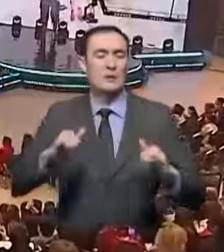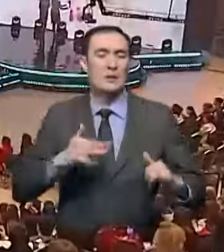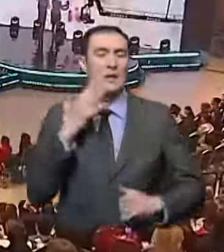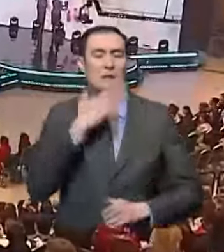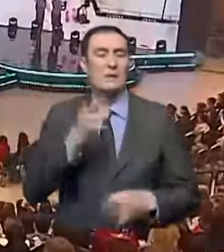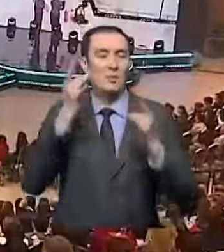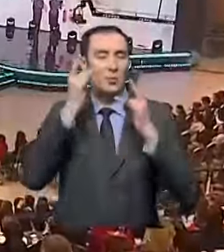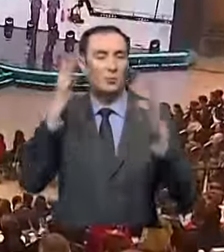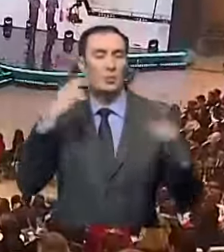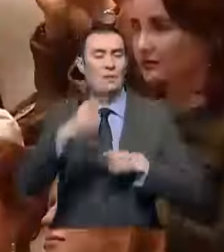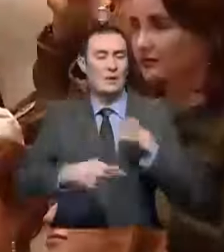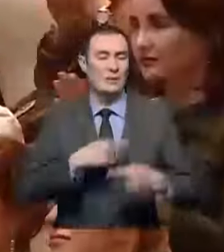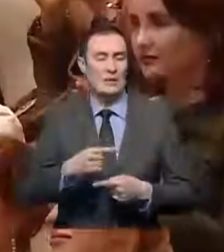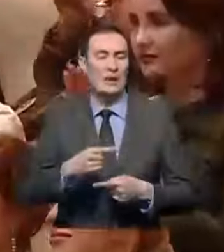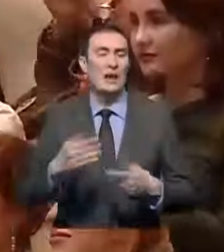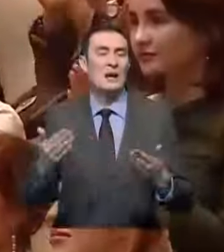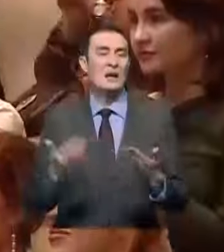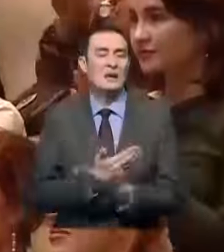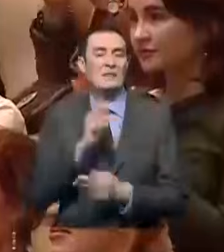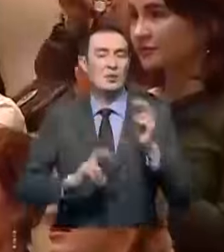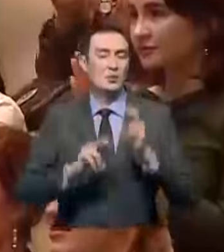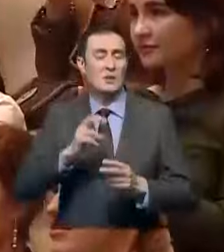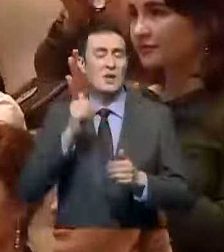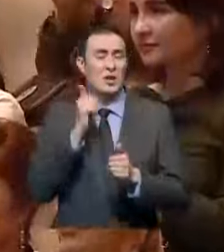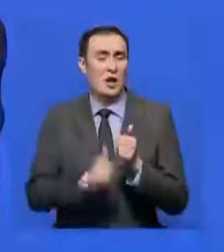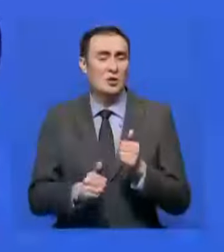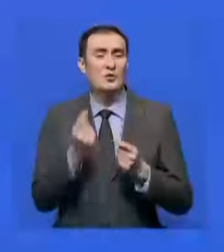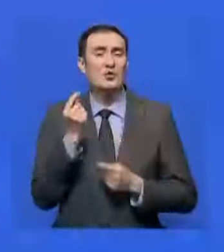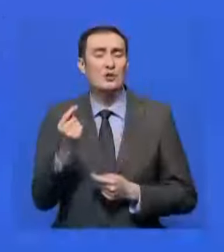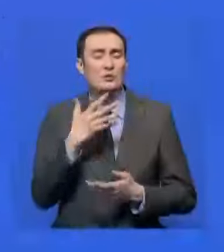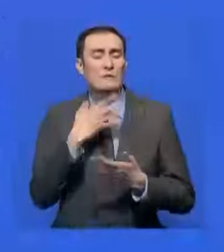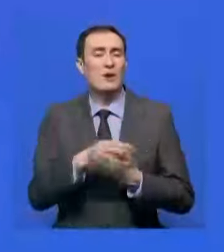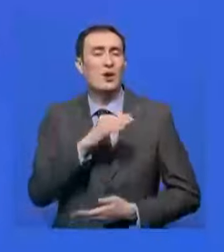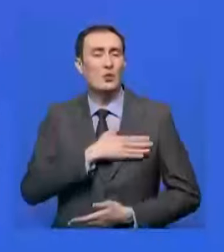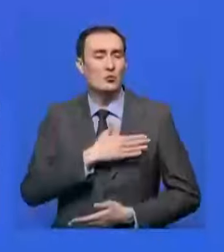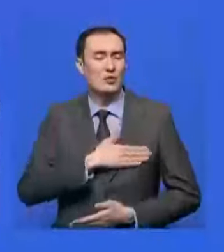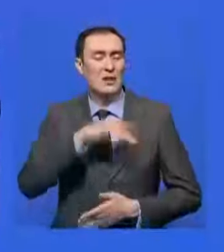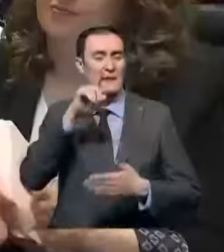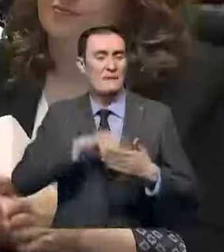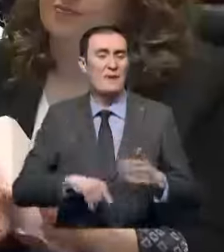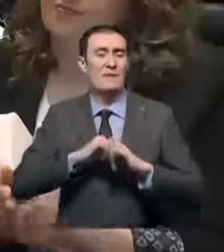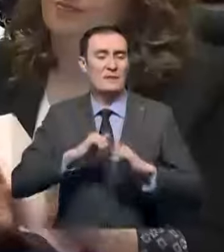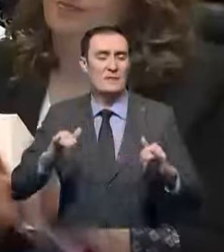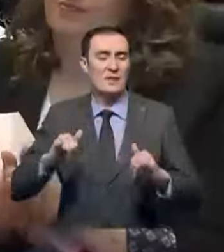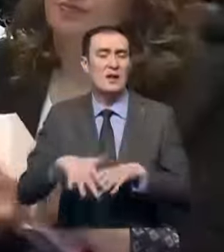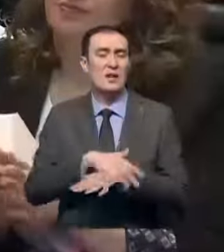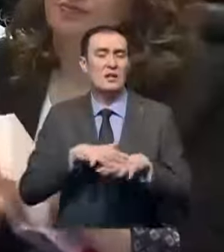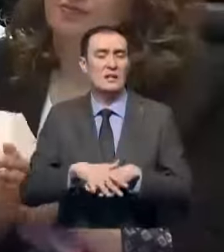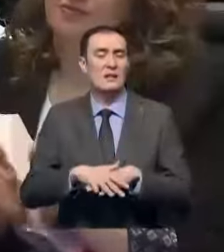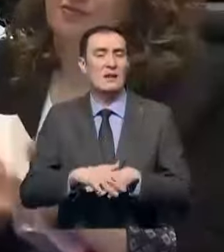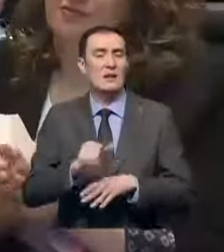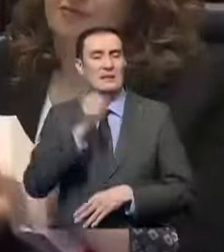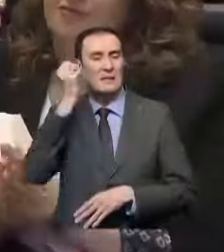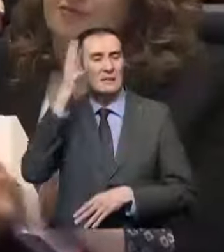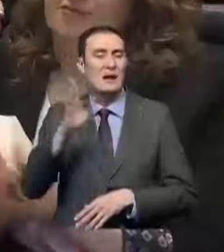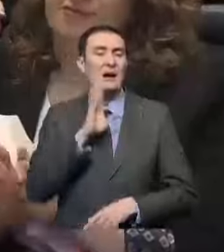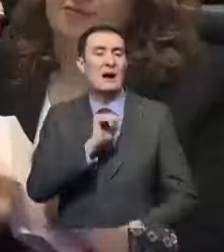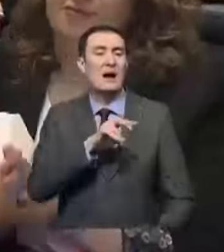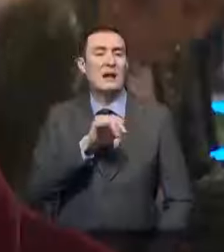национального культурного наследия», «Креативной индустрии». Каждую частицу своей души и веры вложила в развитие гражданского самосознания